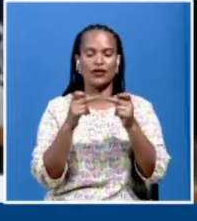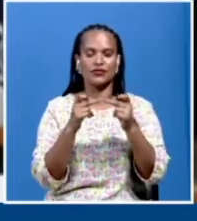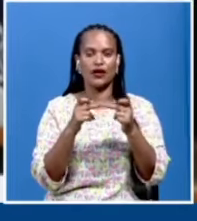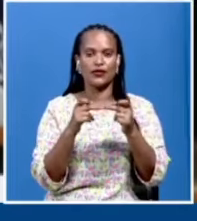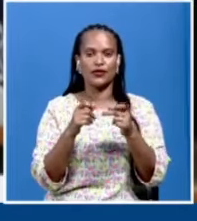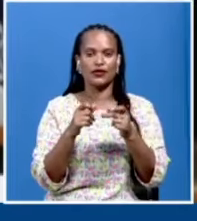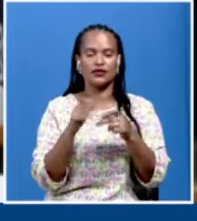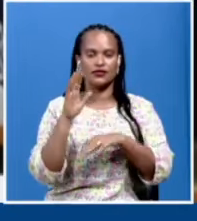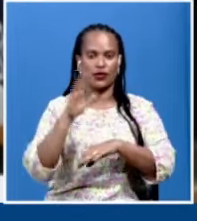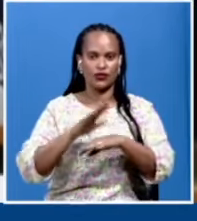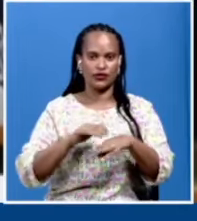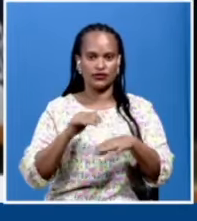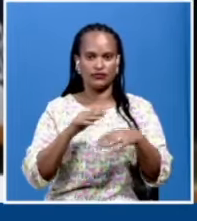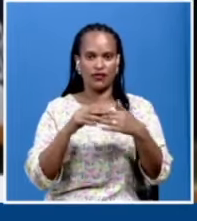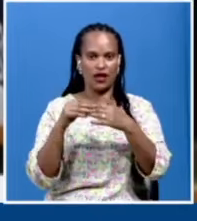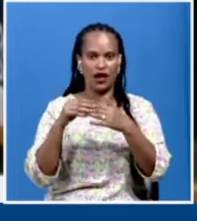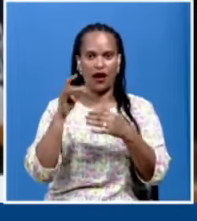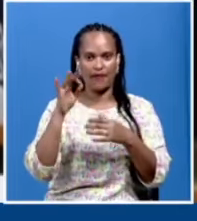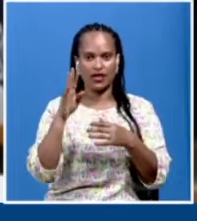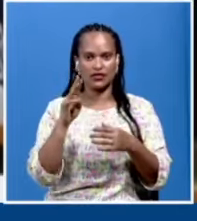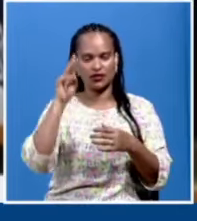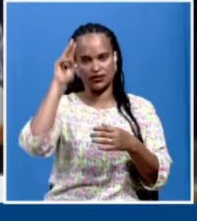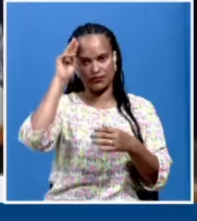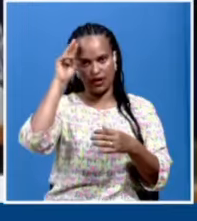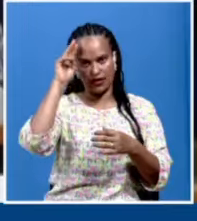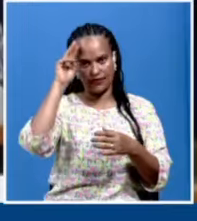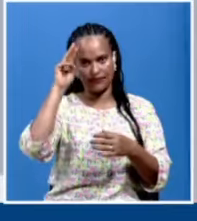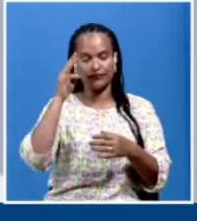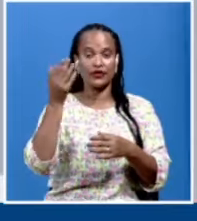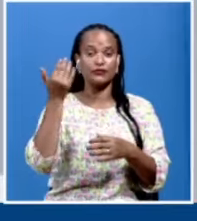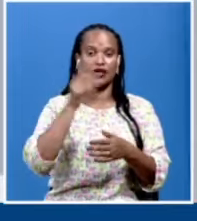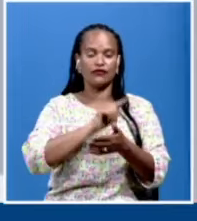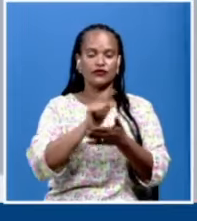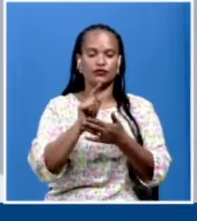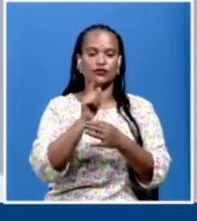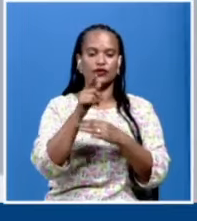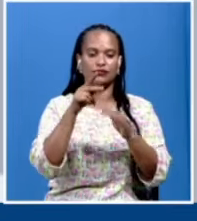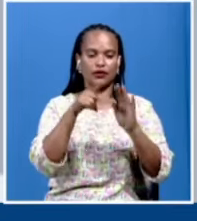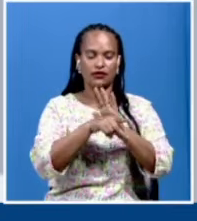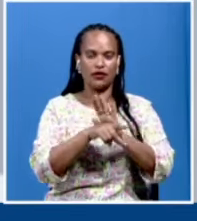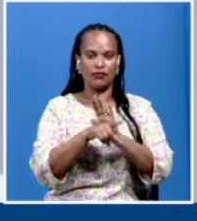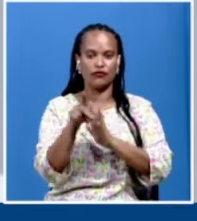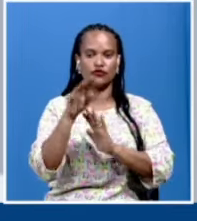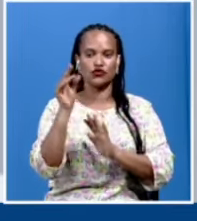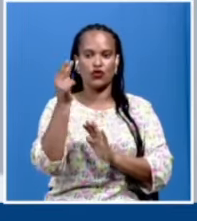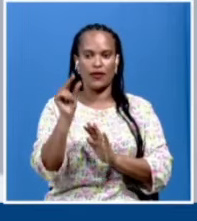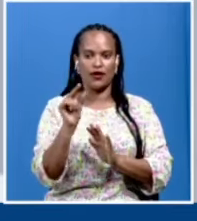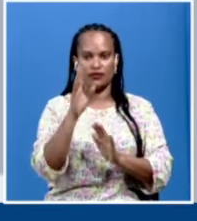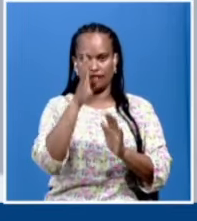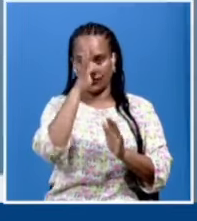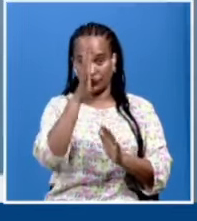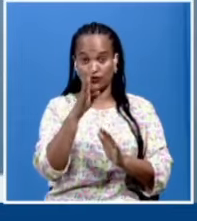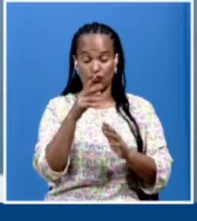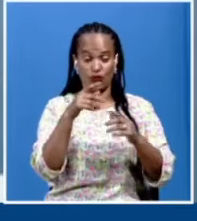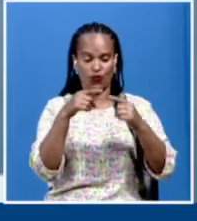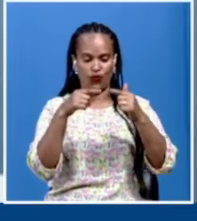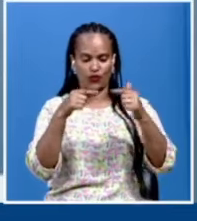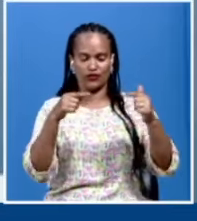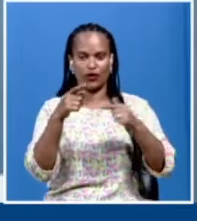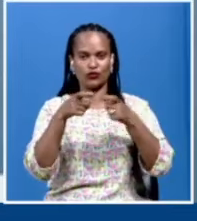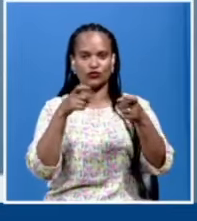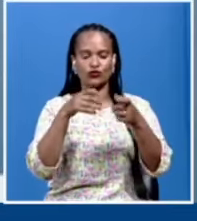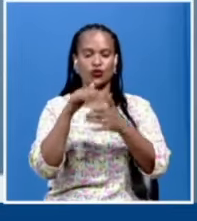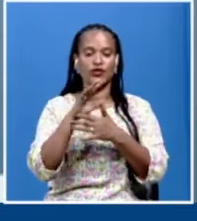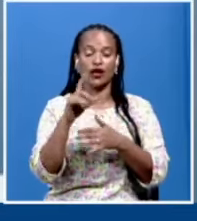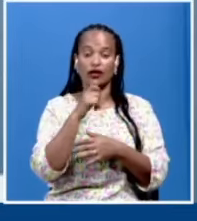تان تاوعيت مرح حماس إسماعيل حاني أبز حلف سومون دحر مقتالوم أب تزوا تفت إرزول الوطري كاب قزصر